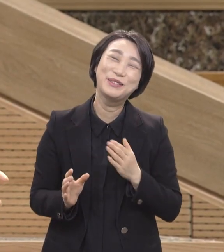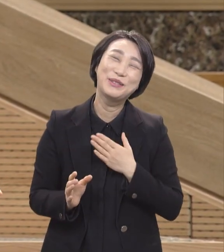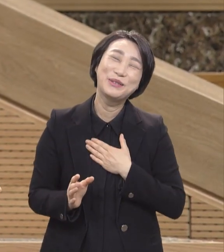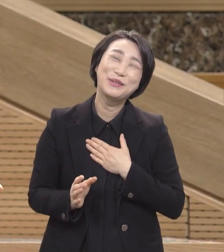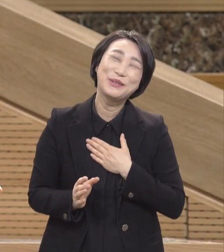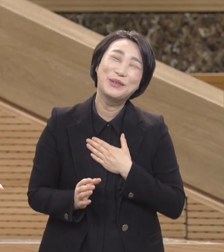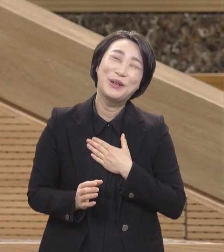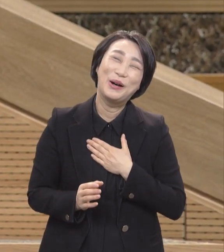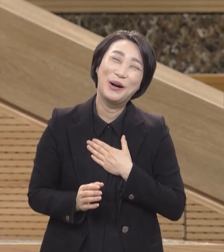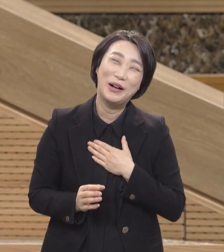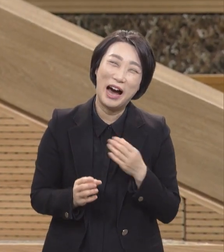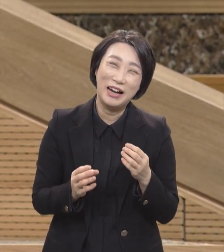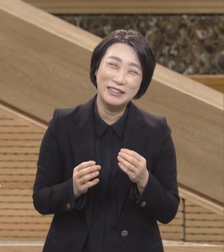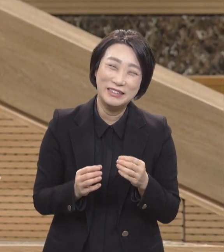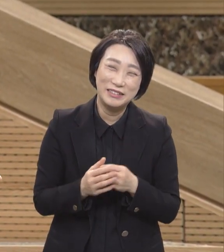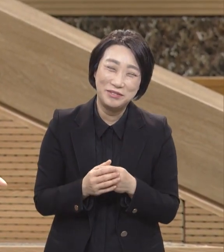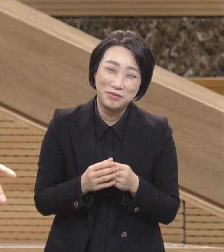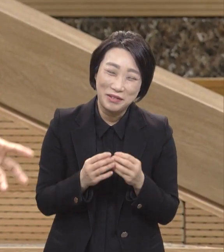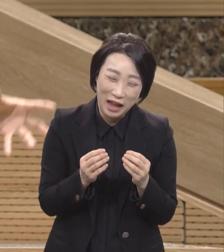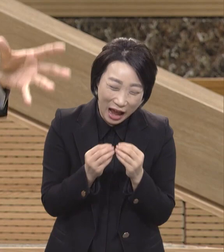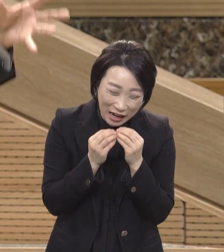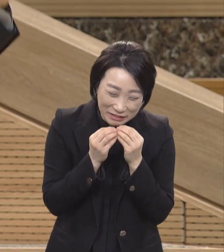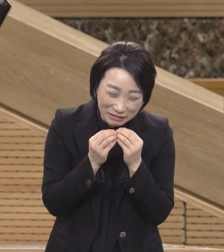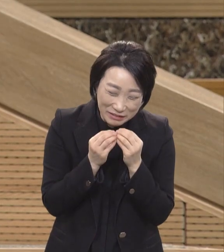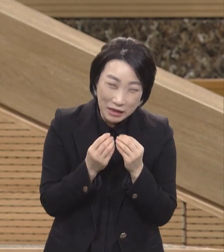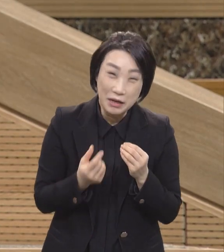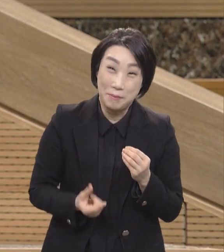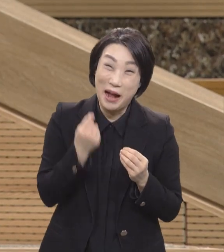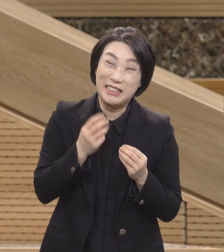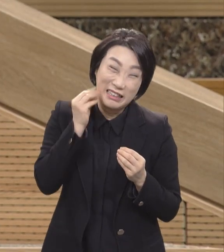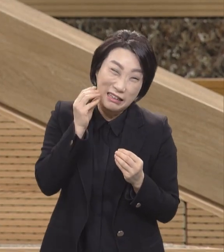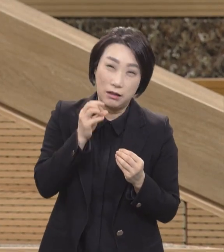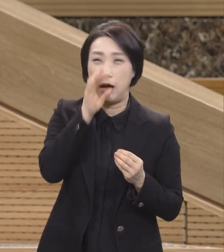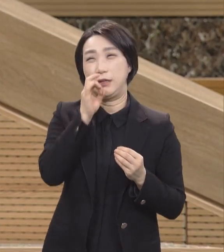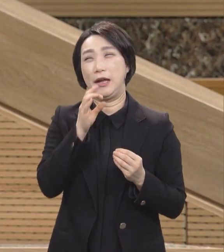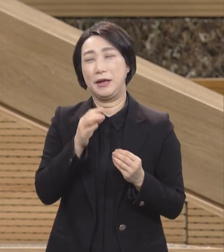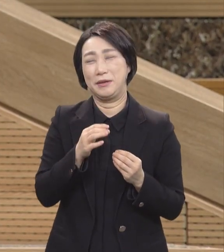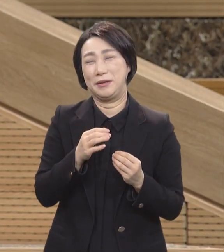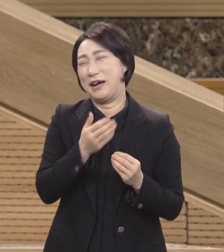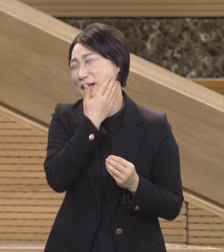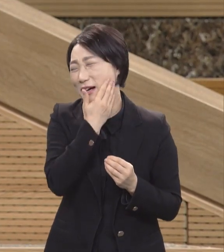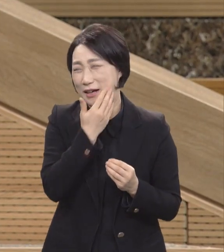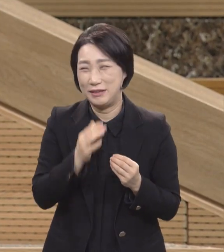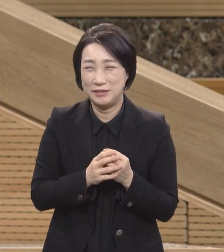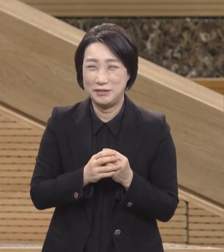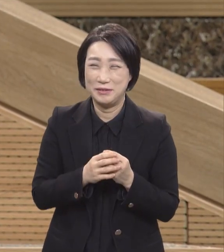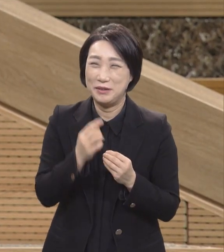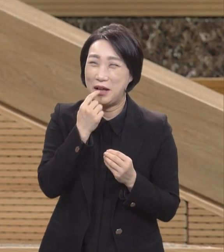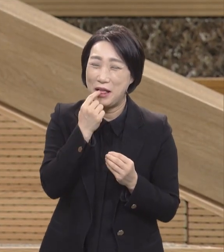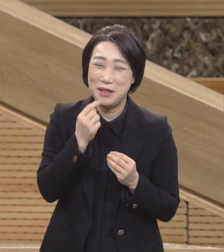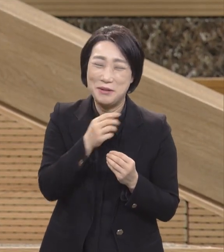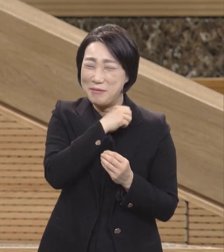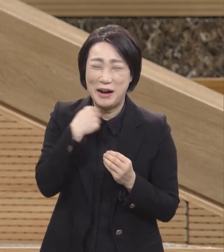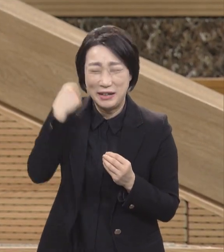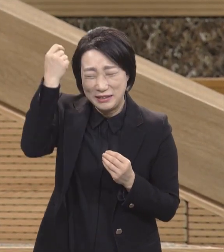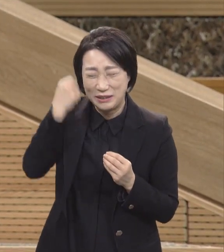이야 이거 빨리 생기면 안 돼. 빨리 씹어도 안 돼. 혀에서 맛을 느끼고